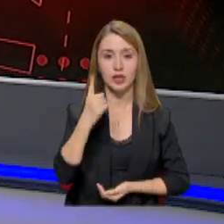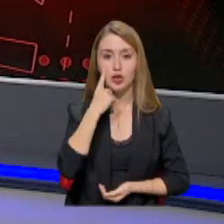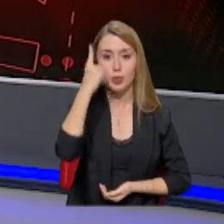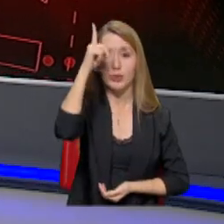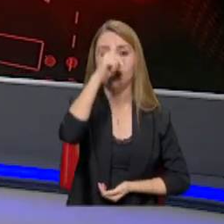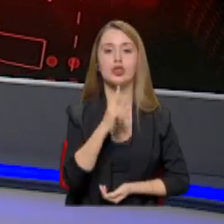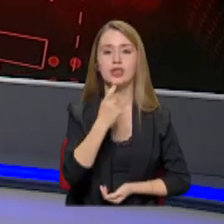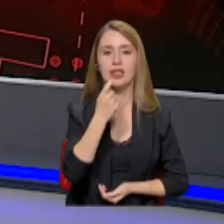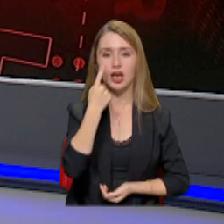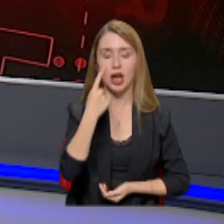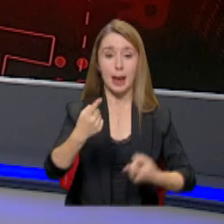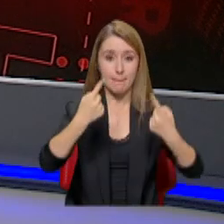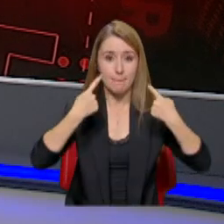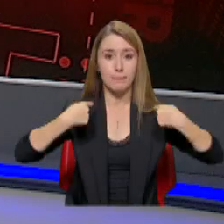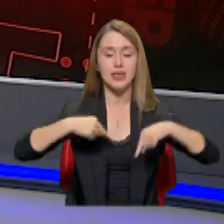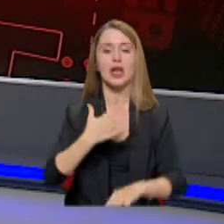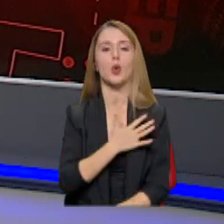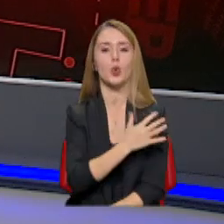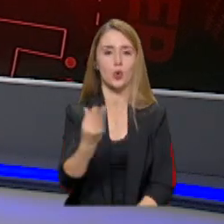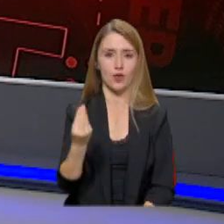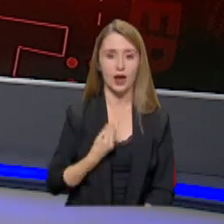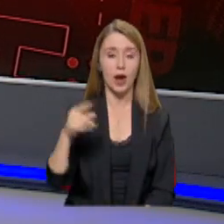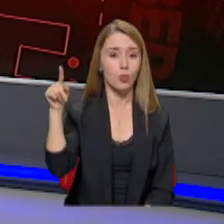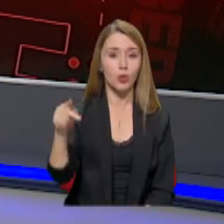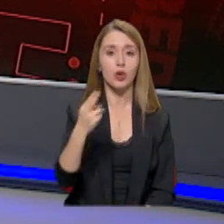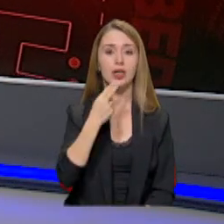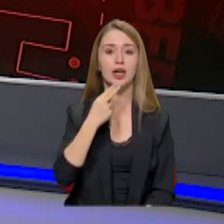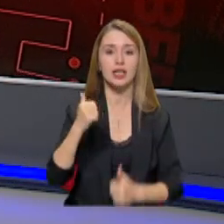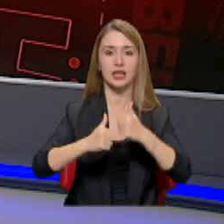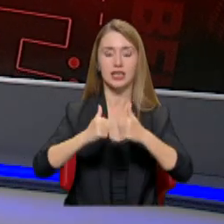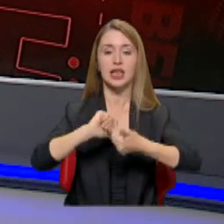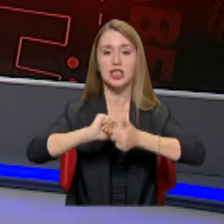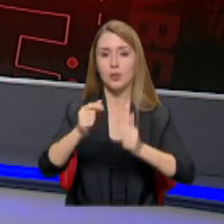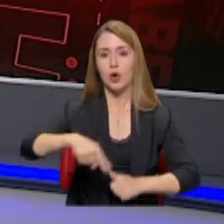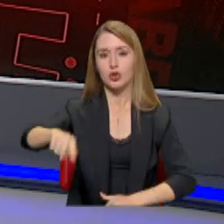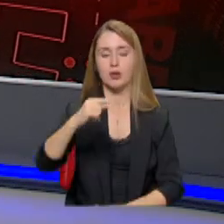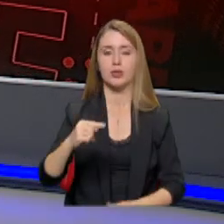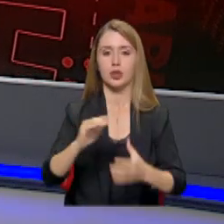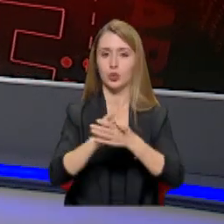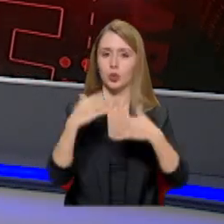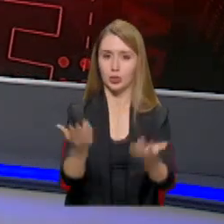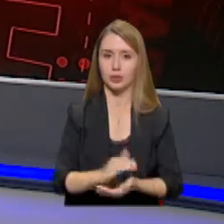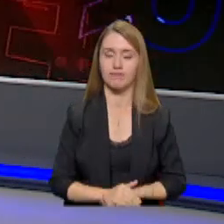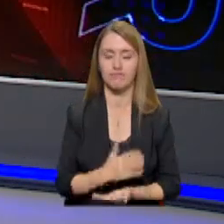Cumhuriyetimizin 100. yılında bizlere bu büyük gururu yaşatan kadın sporcularımızı yürekten kutluyoruz. Devam edelim.